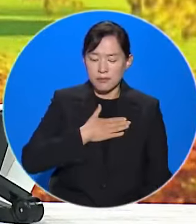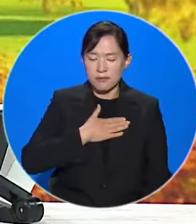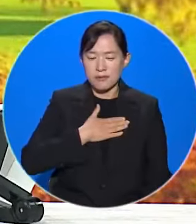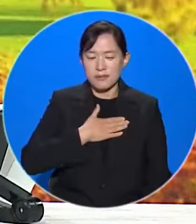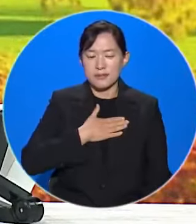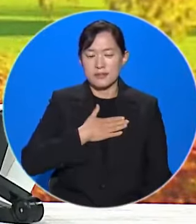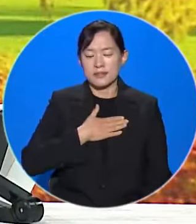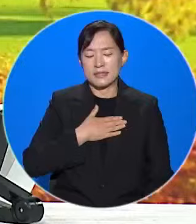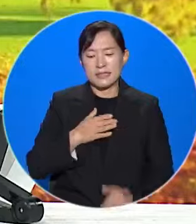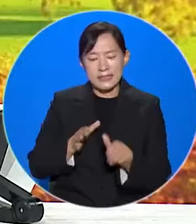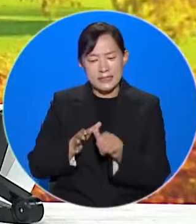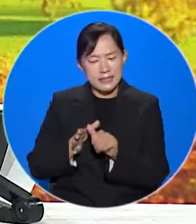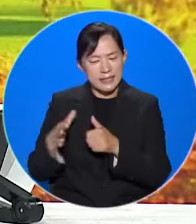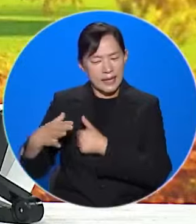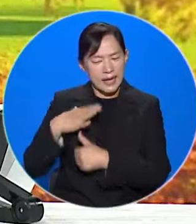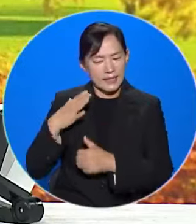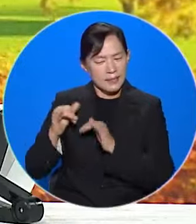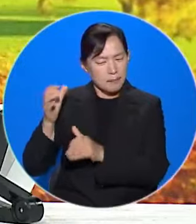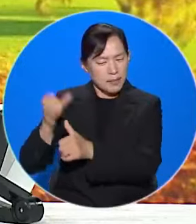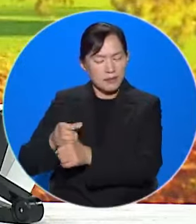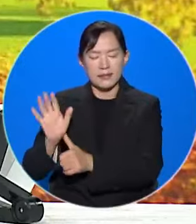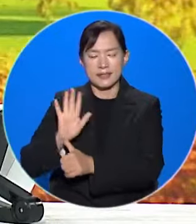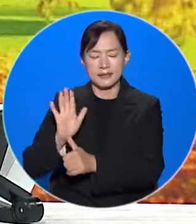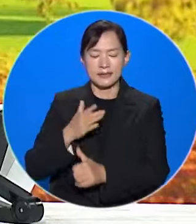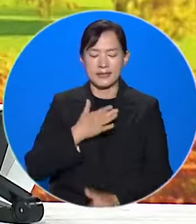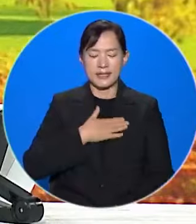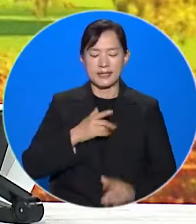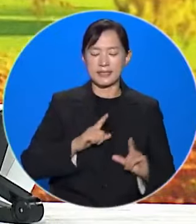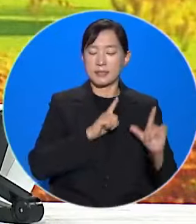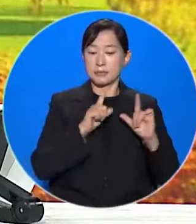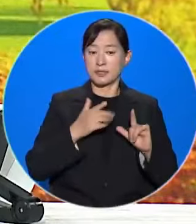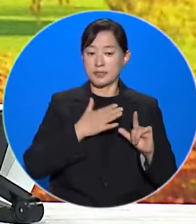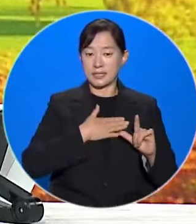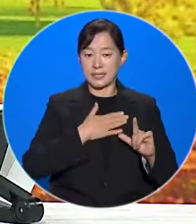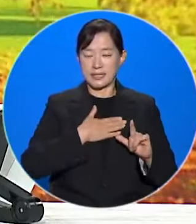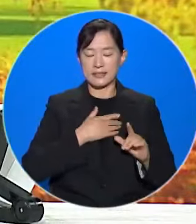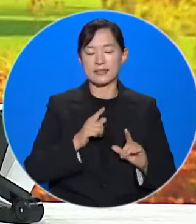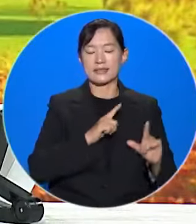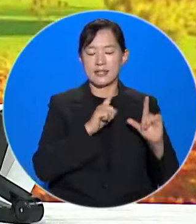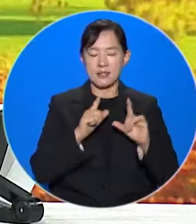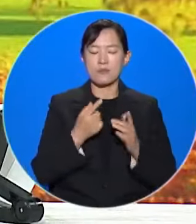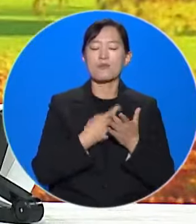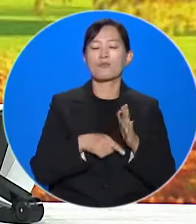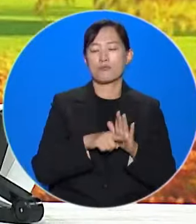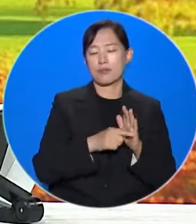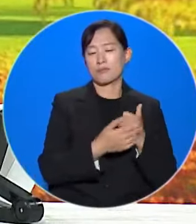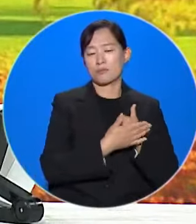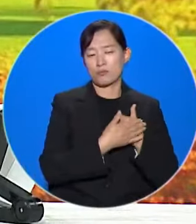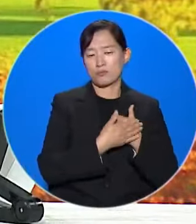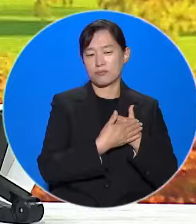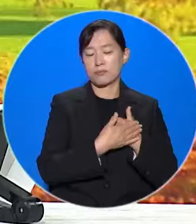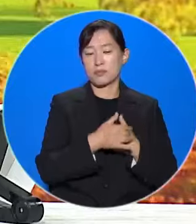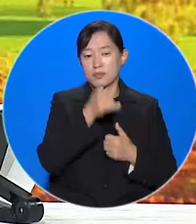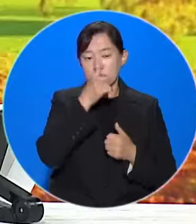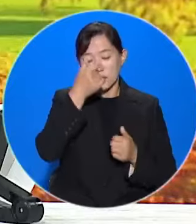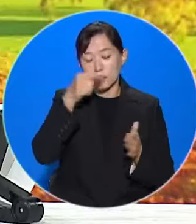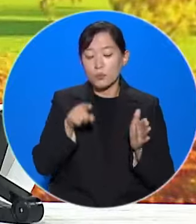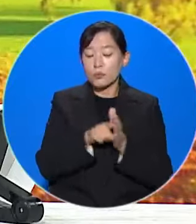주도권을 가해자에게 맡기지 않고 우리 삶을 주체적으로 살아가도록 돕습니다.